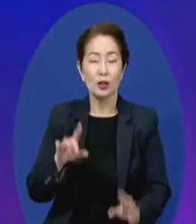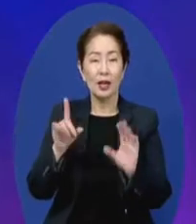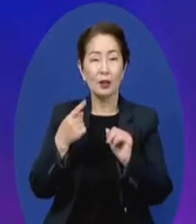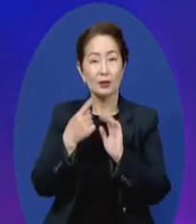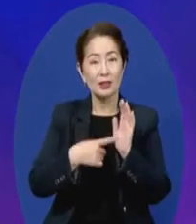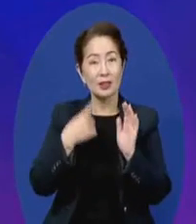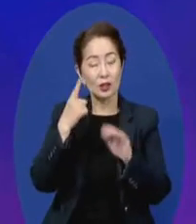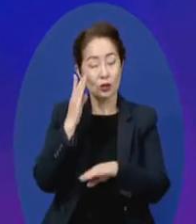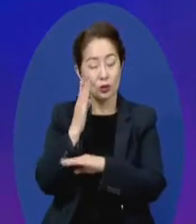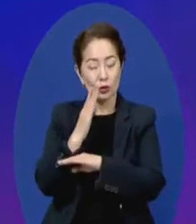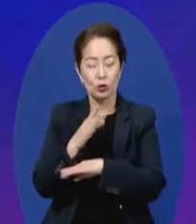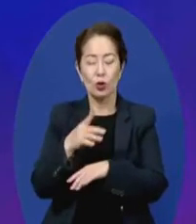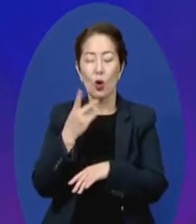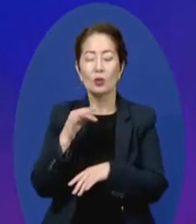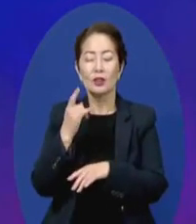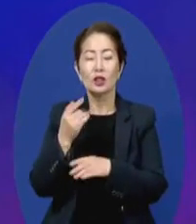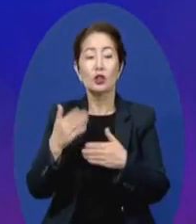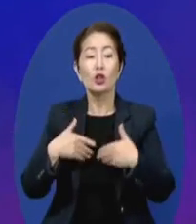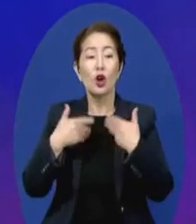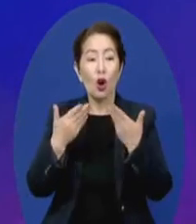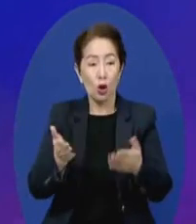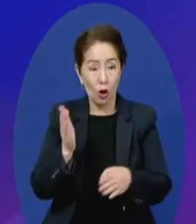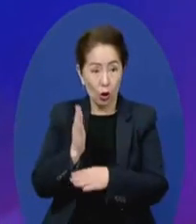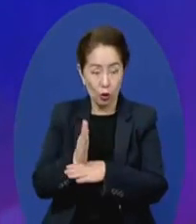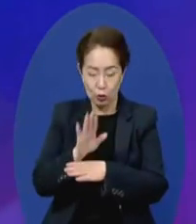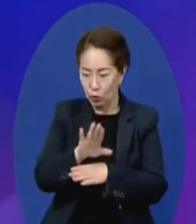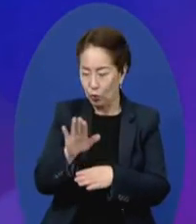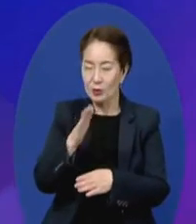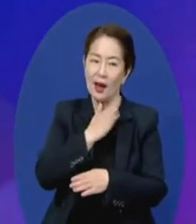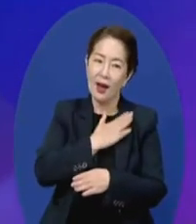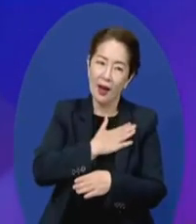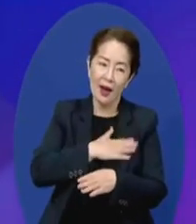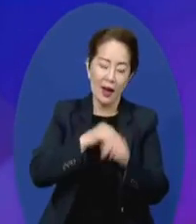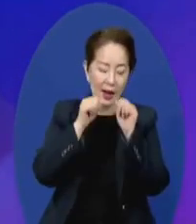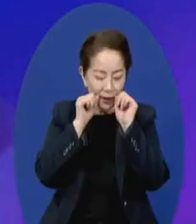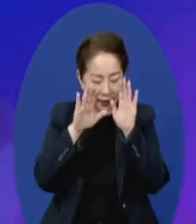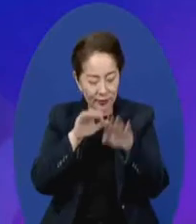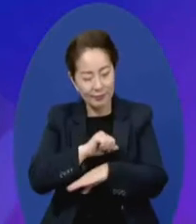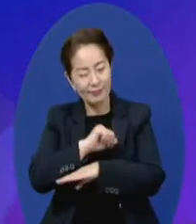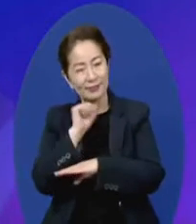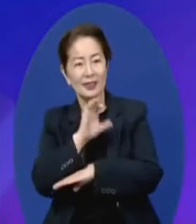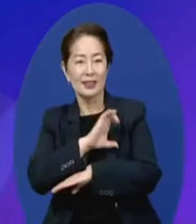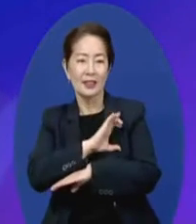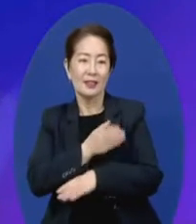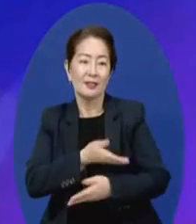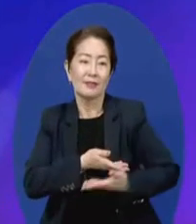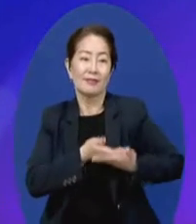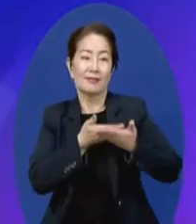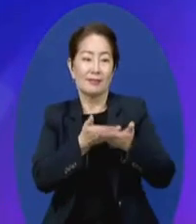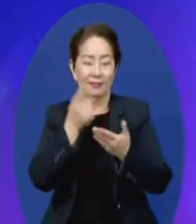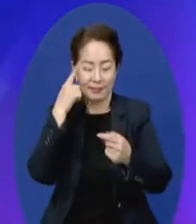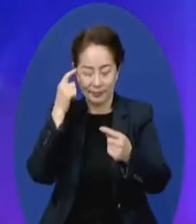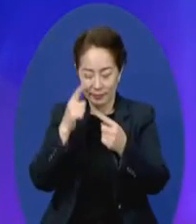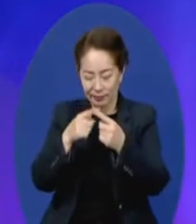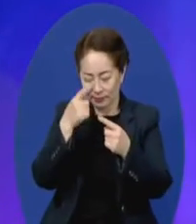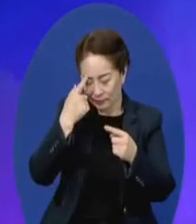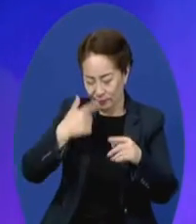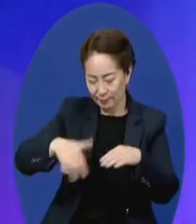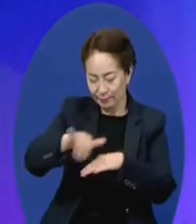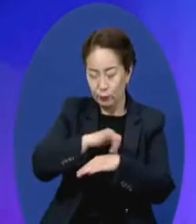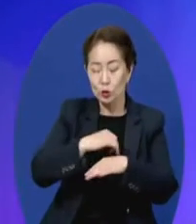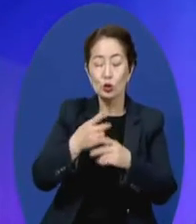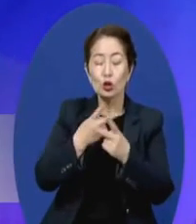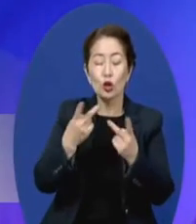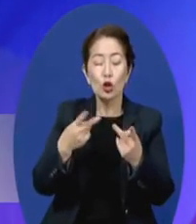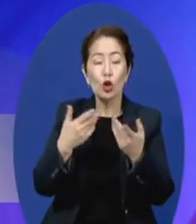Өнөөдөр 11-р сарын 1-ний өдөр үндэсний өг өдөр. Тэгэхээр нэг нэгэндээ хайр, инрэл, урам зориг, сэтгэлийн дэмжих зорилготойгоор үндэсний өг өдрийг 11-р